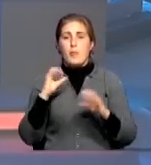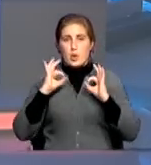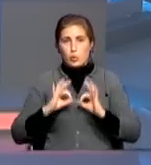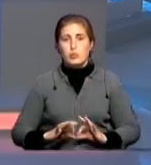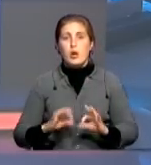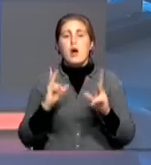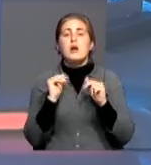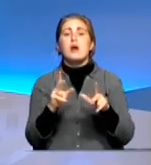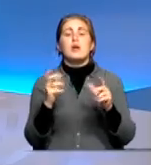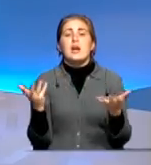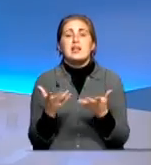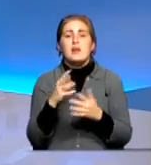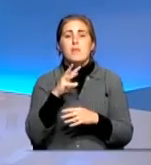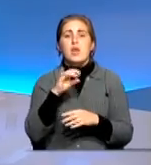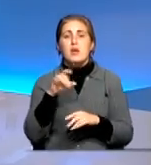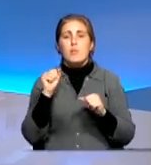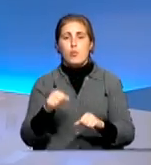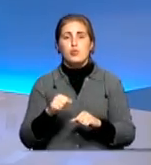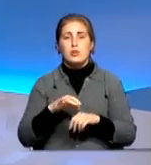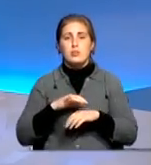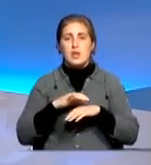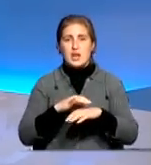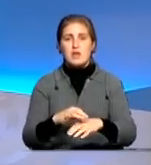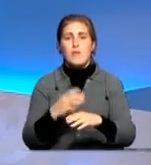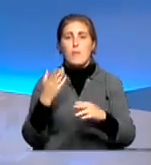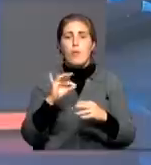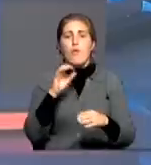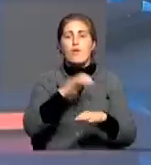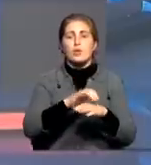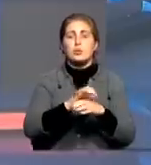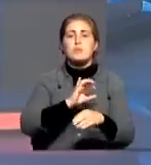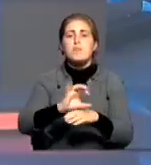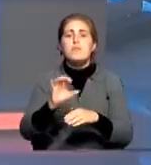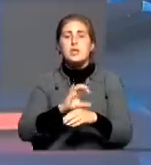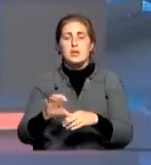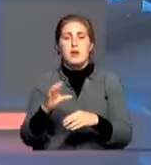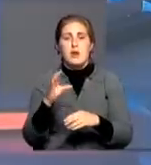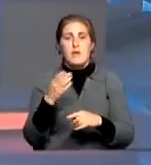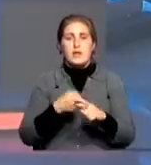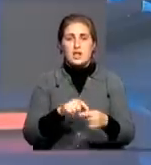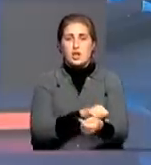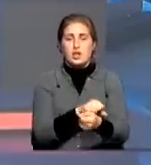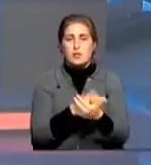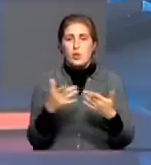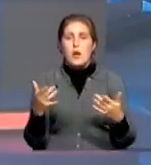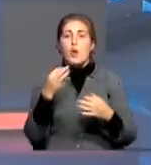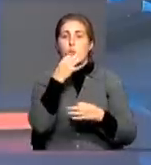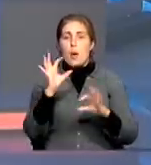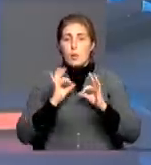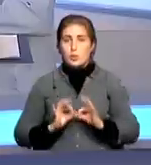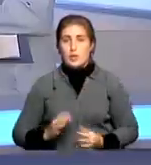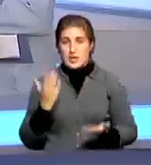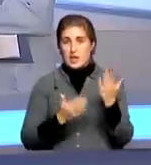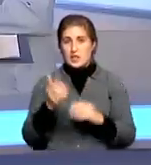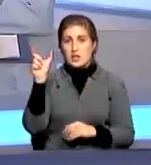как может, какие меры реагирования принимать по факту вот сбыта наркотической продукции? Значит, любая прокуратура, если